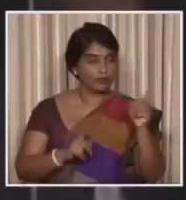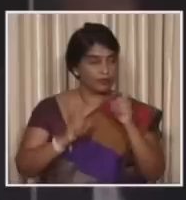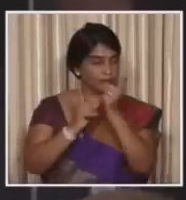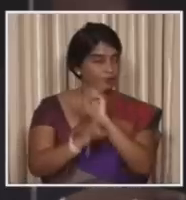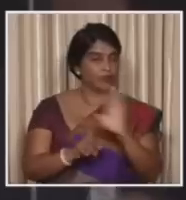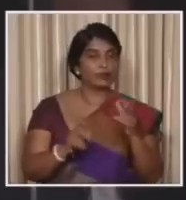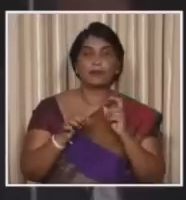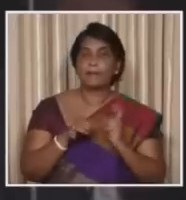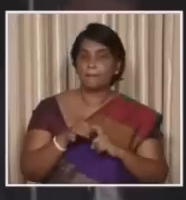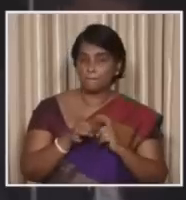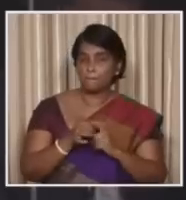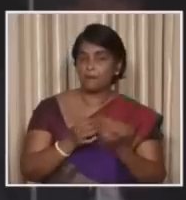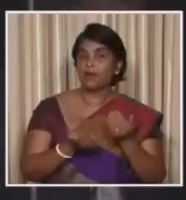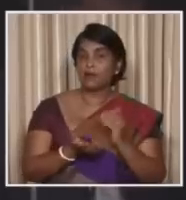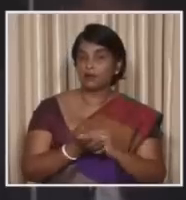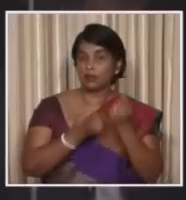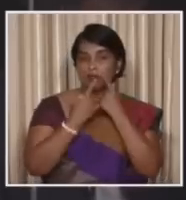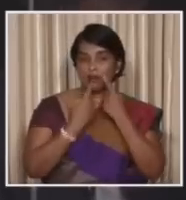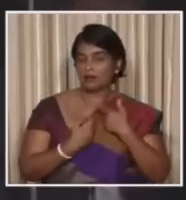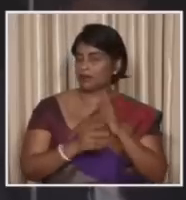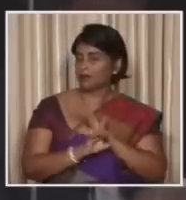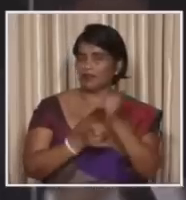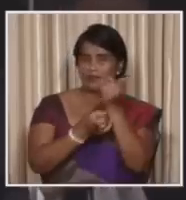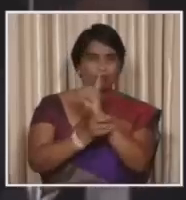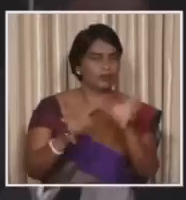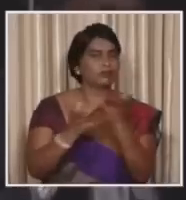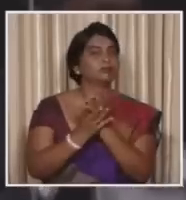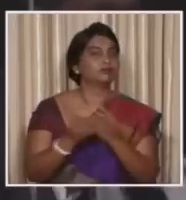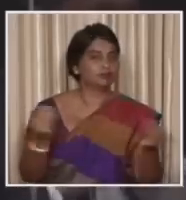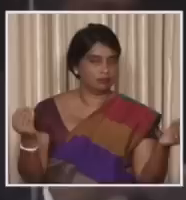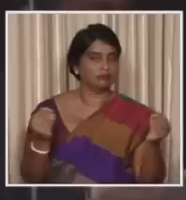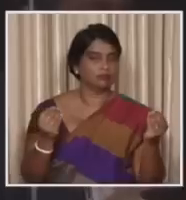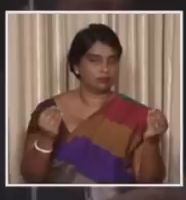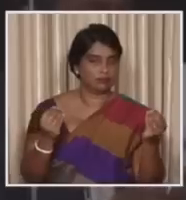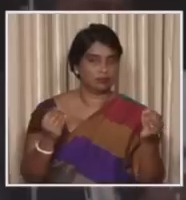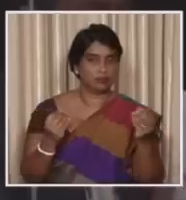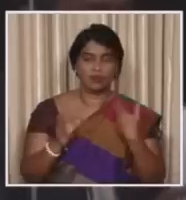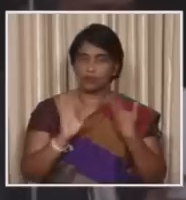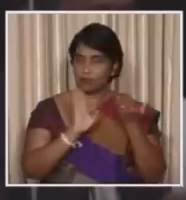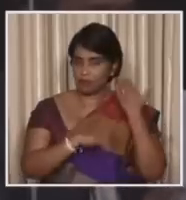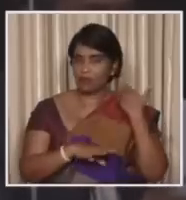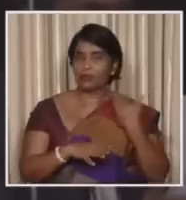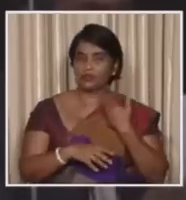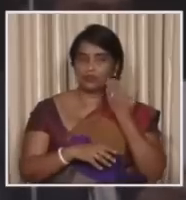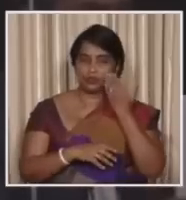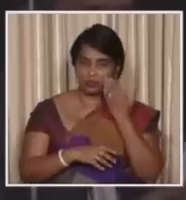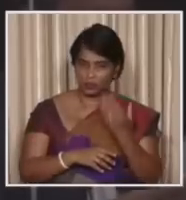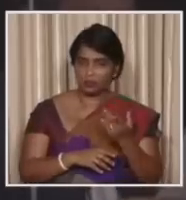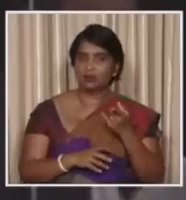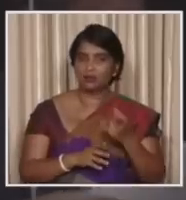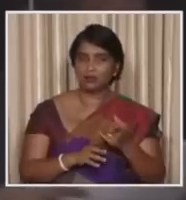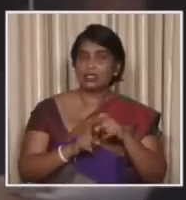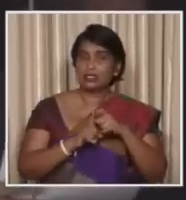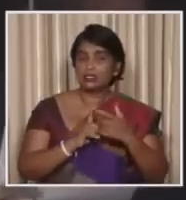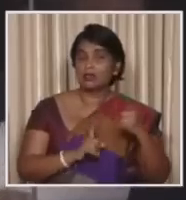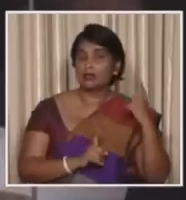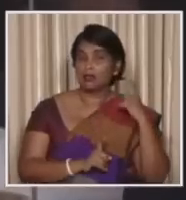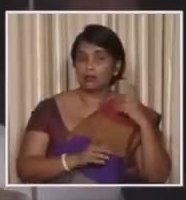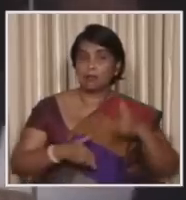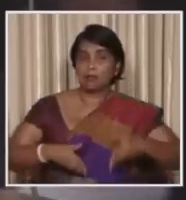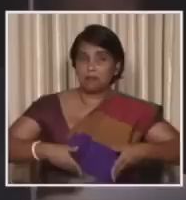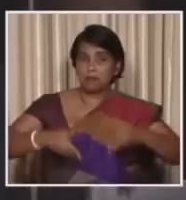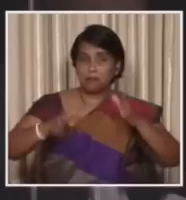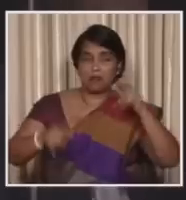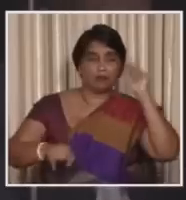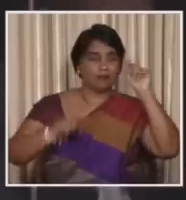මේ ප්‍රශ්නය නැවතත් මැසිල්න ගන්න බැරි විදියට විසඳිය යුතු ප්‍රශ්නයක්. රෞගේ කාලෙත් අපි දැක්කා මේ ආබාධිත රණවීරව පාරවල්වල